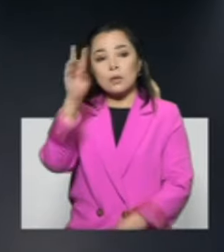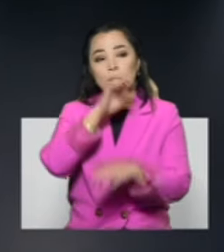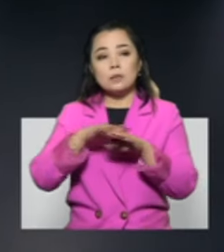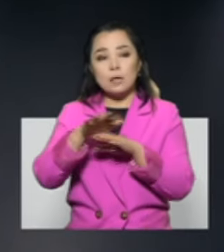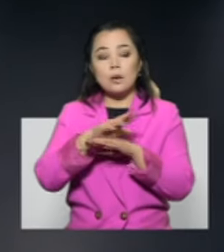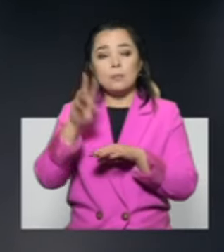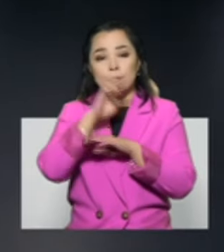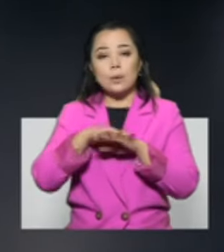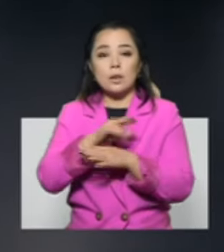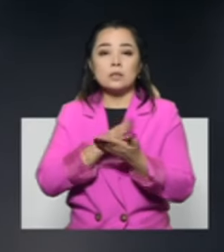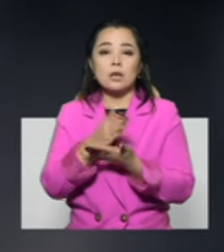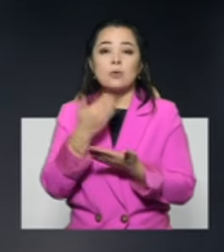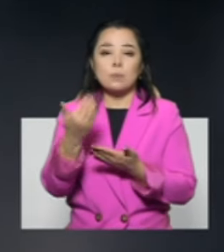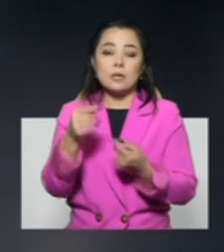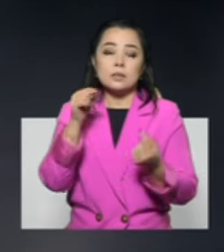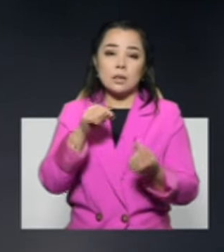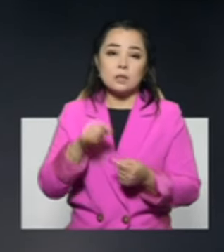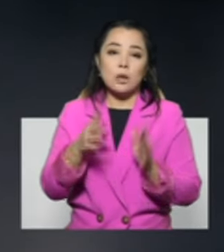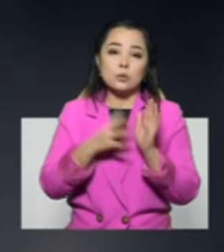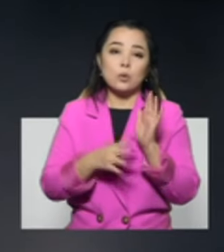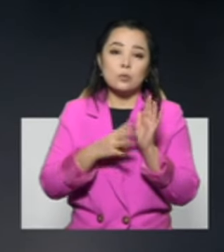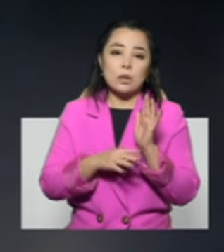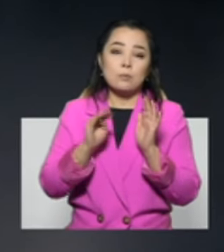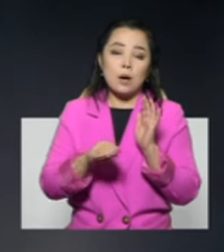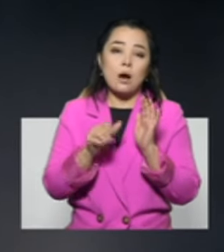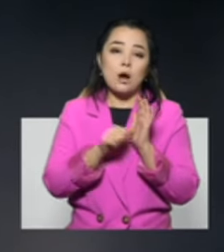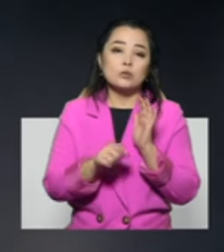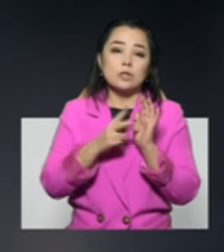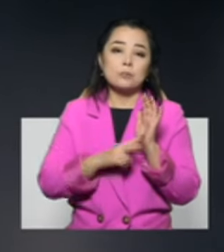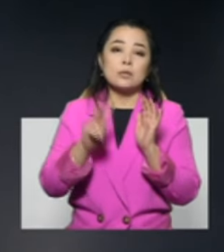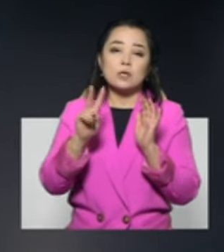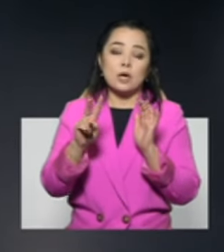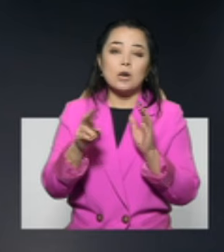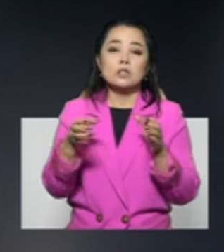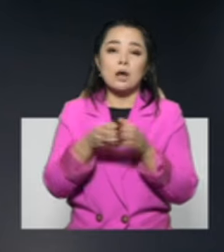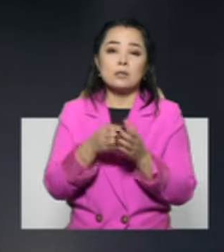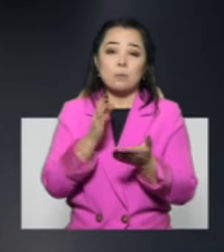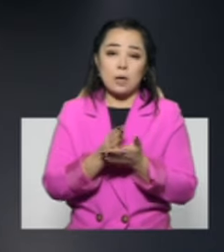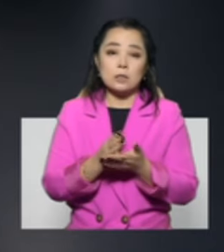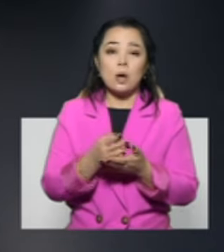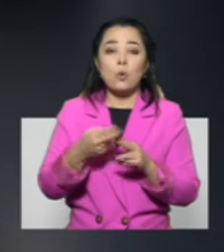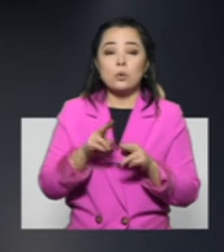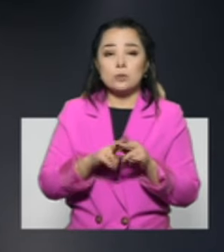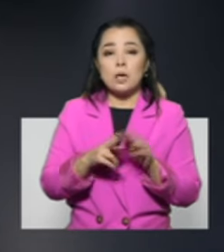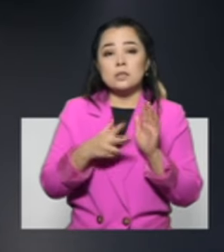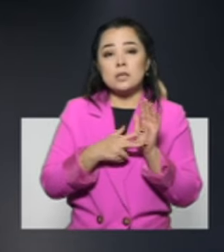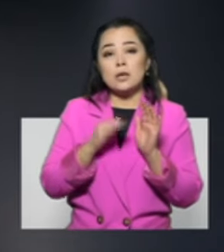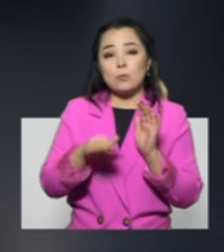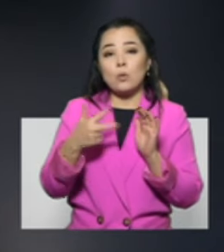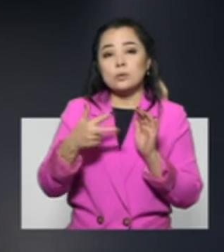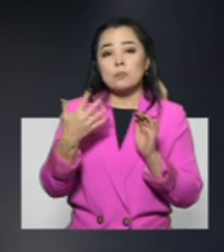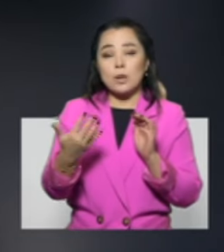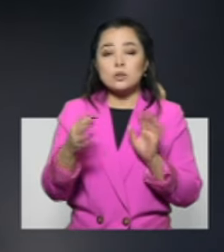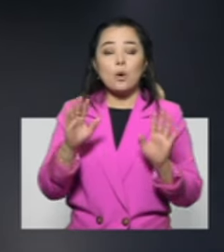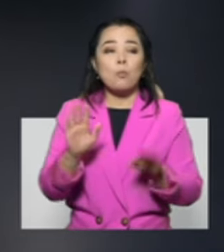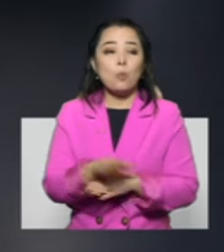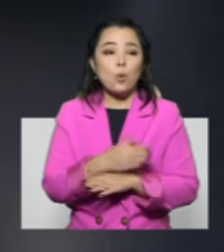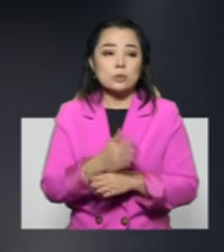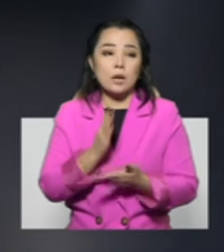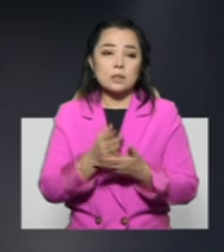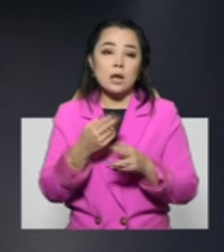Елімізде мемлекеттік қызметшілерге тиесілі 90672 штат бар. Оның 8035-і бос